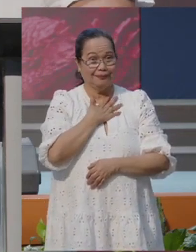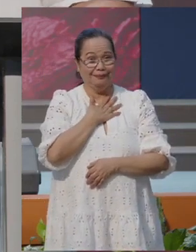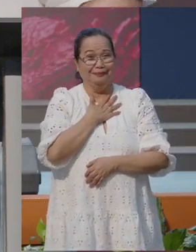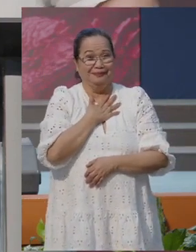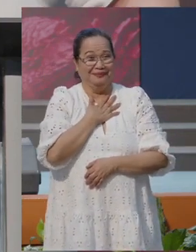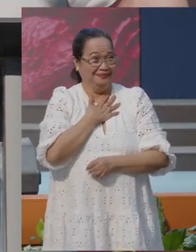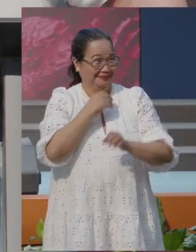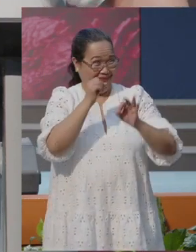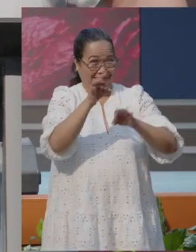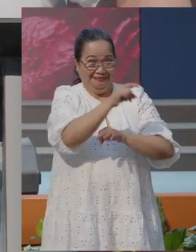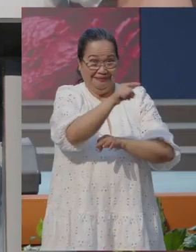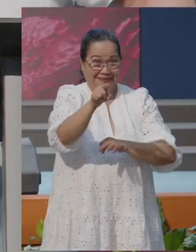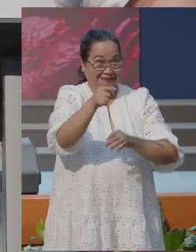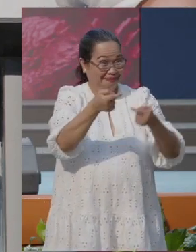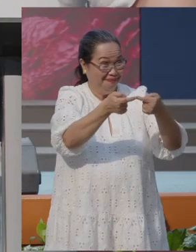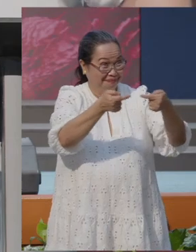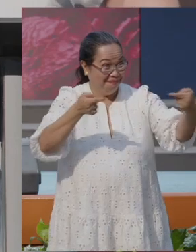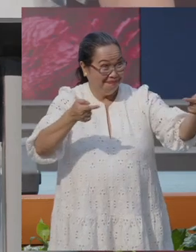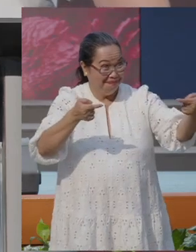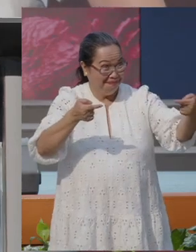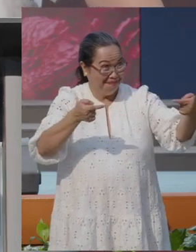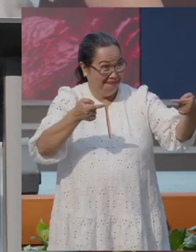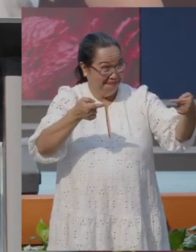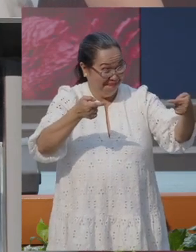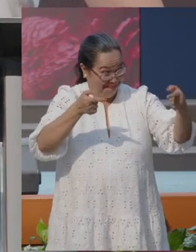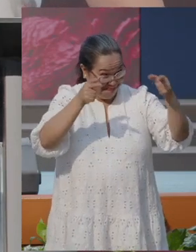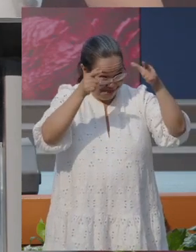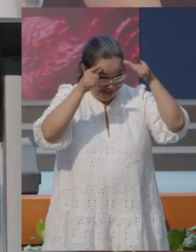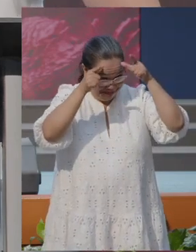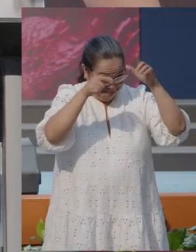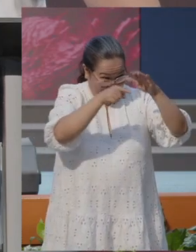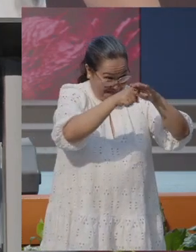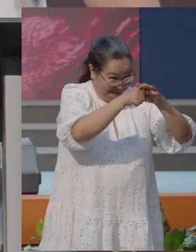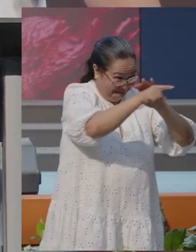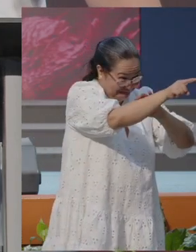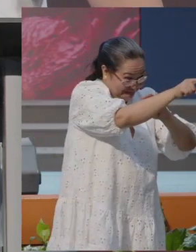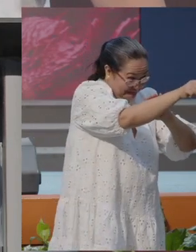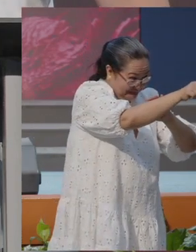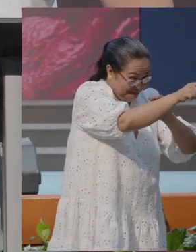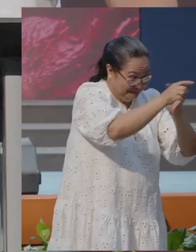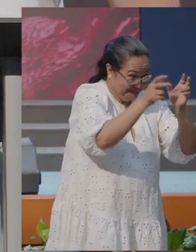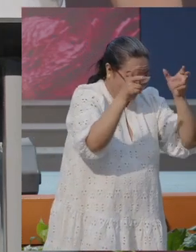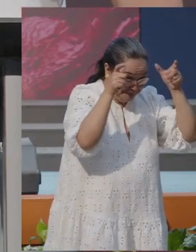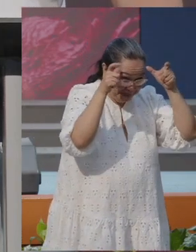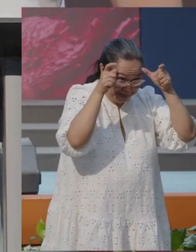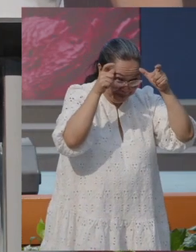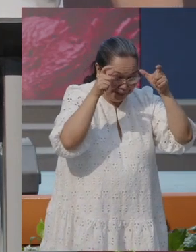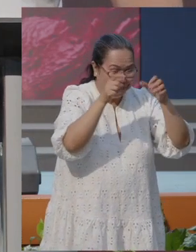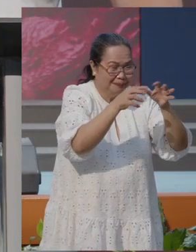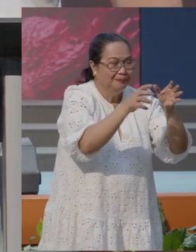If you meet your enemy's ox or his donkey going astray, you shall bring it back to him.